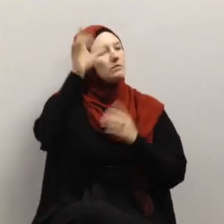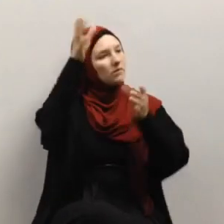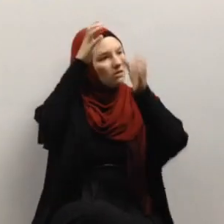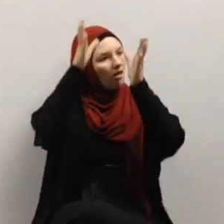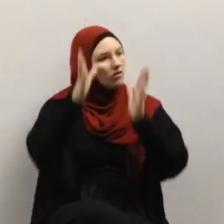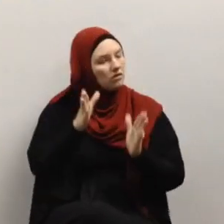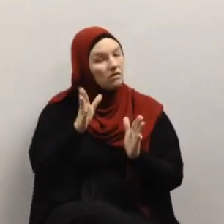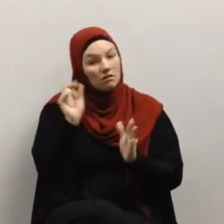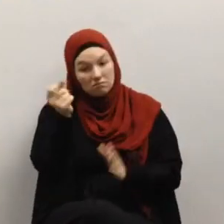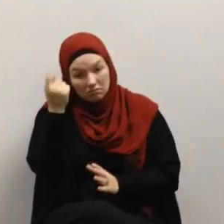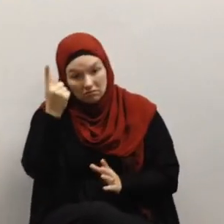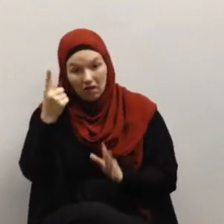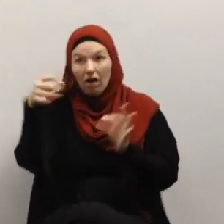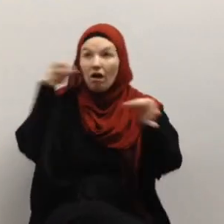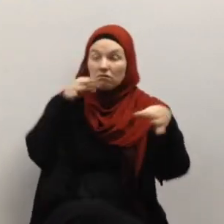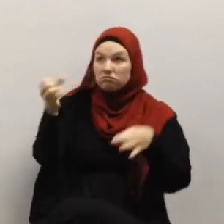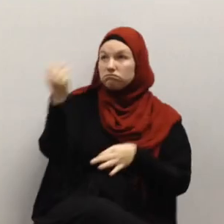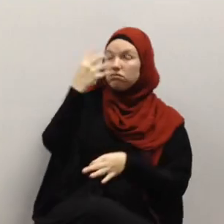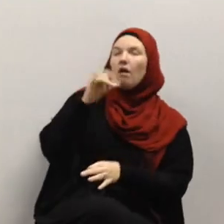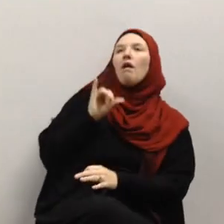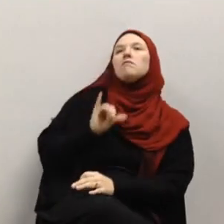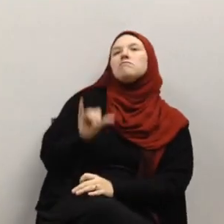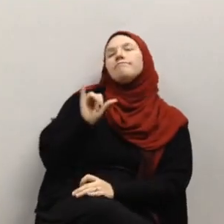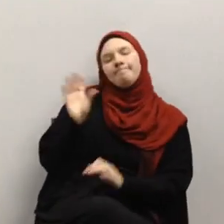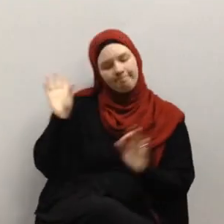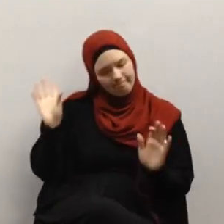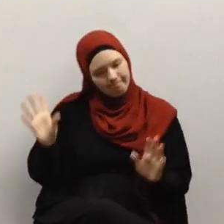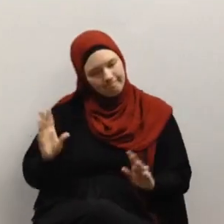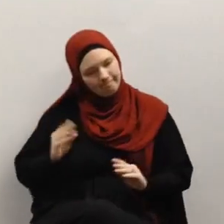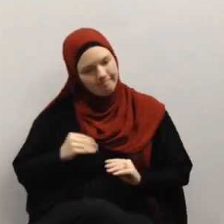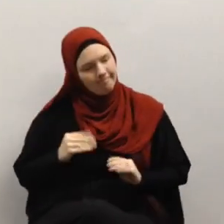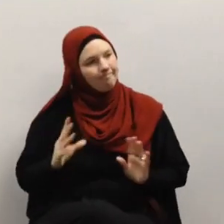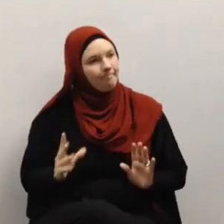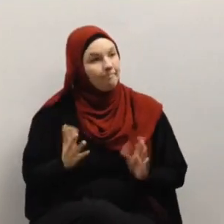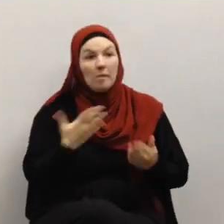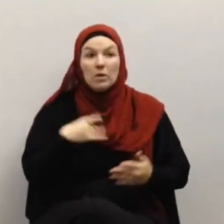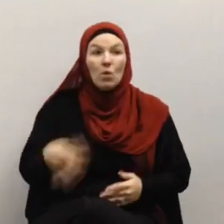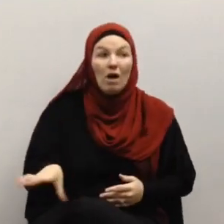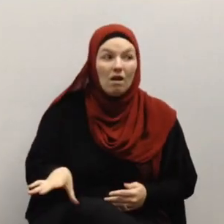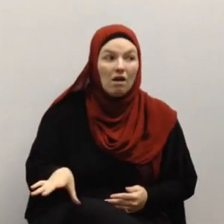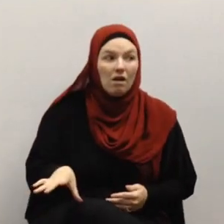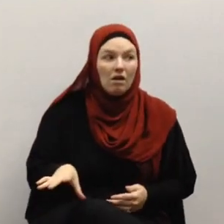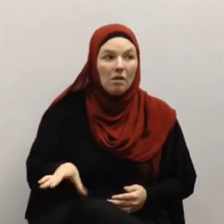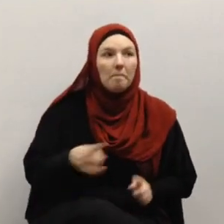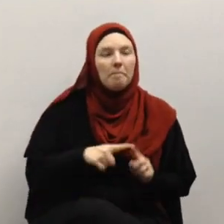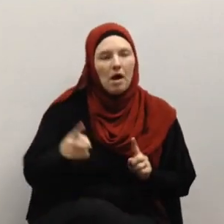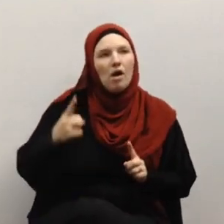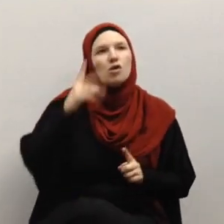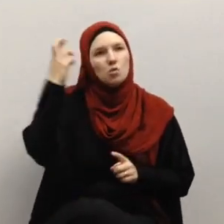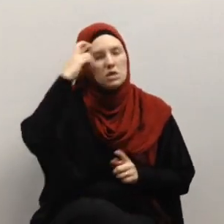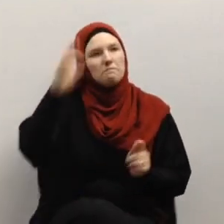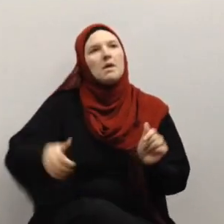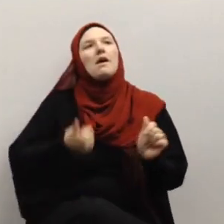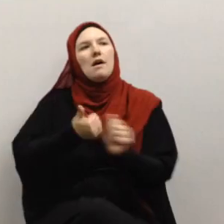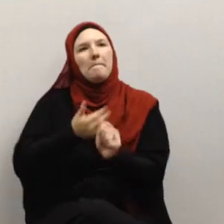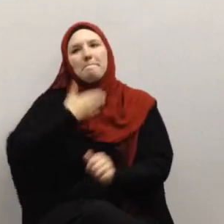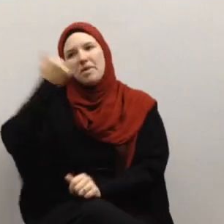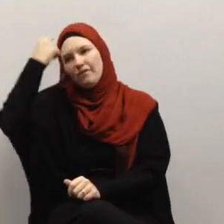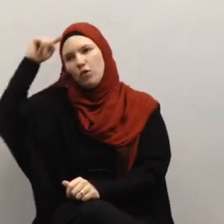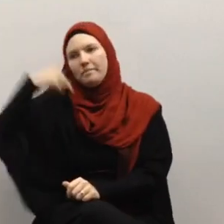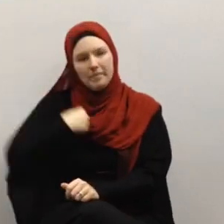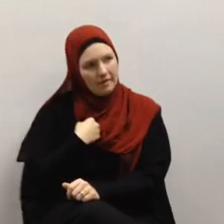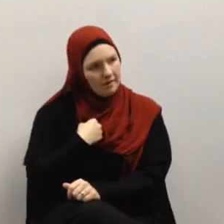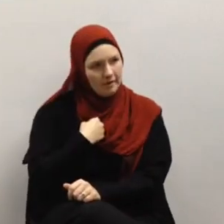ثُمَّ لَا يَجِدُوا فِي أَنفُسِهِمْ حَرَجًا مِمَّا قَضَيْتْ. And then, وَيُسَلِّمُوا تَسْلِيمًا. And they fully